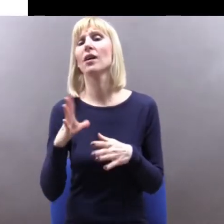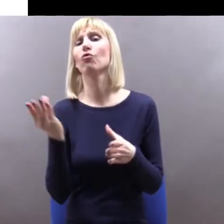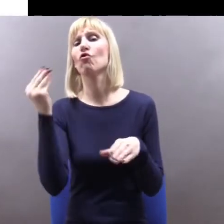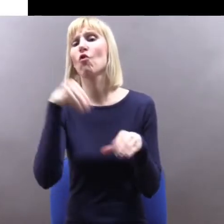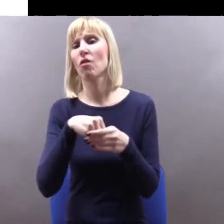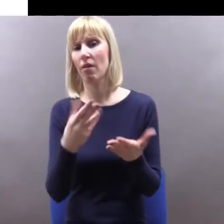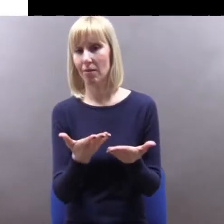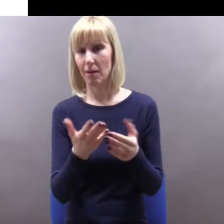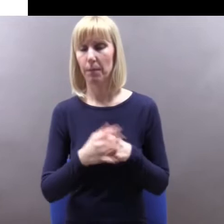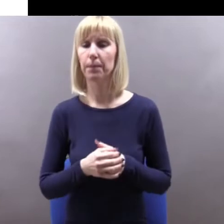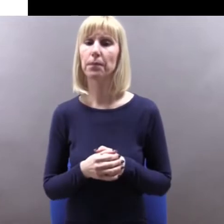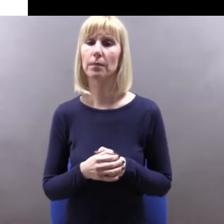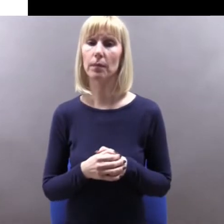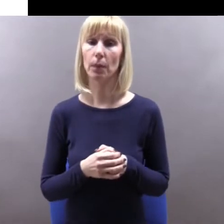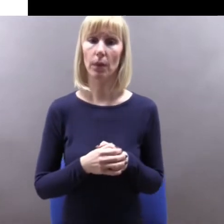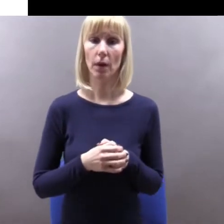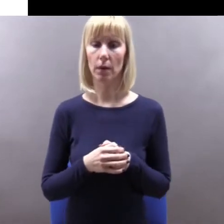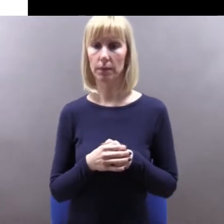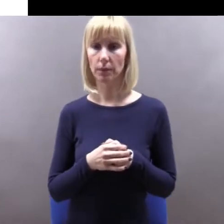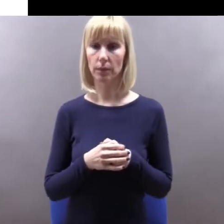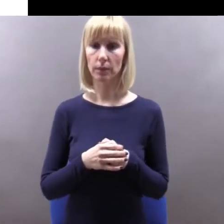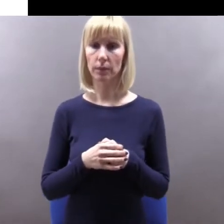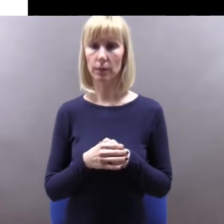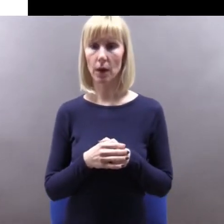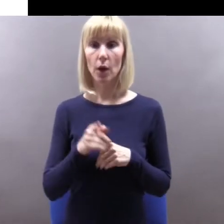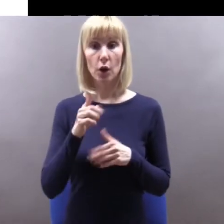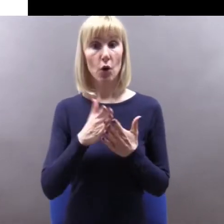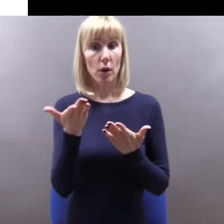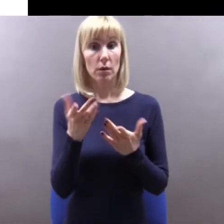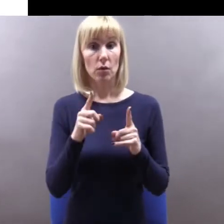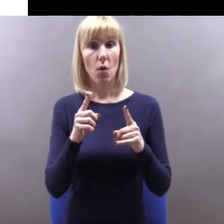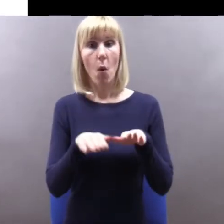kg. Zamontowany w 2016 roku.